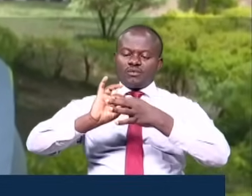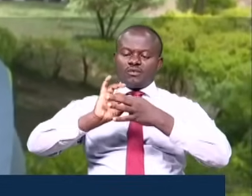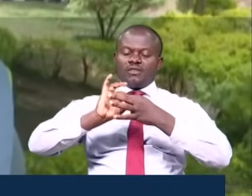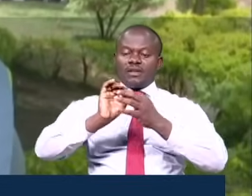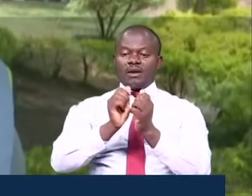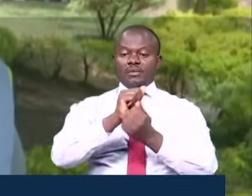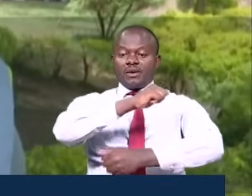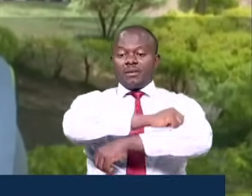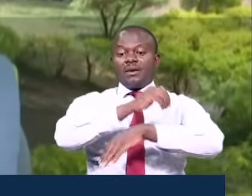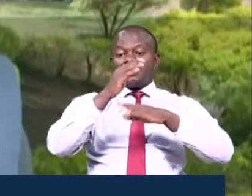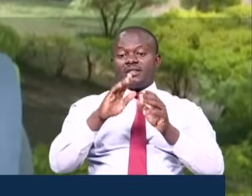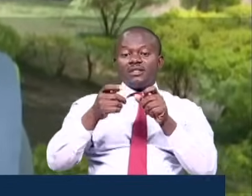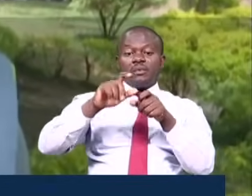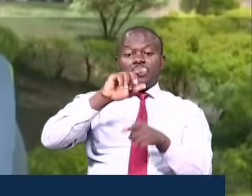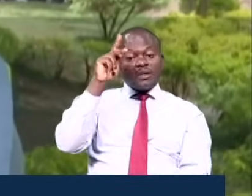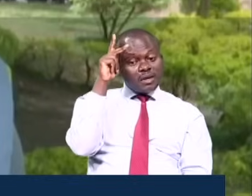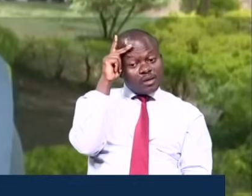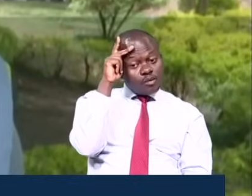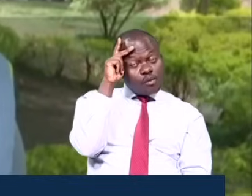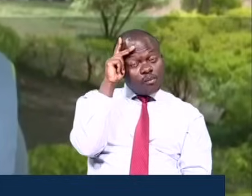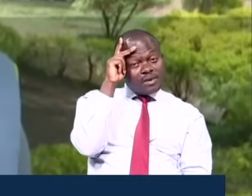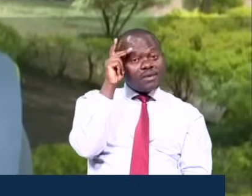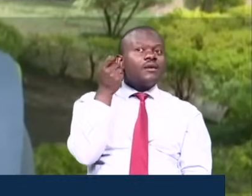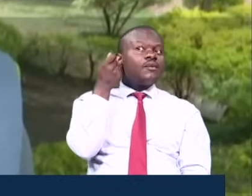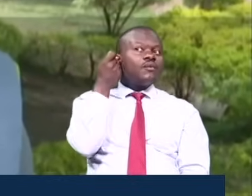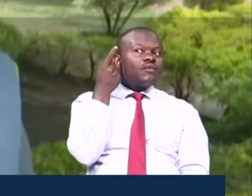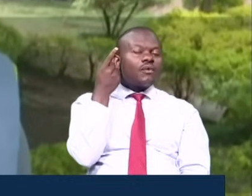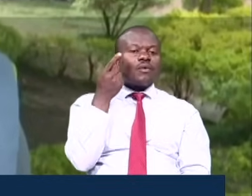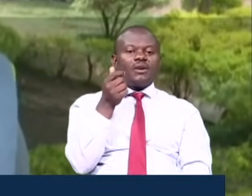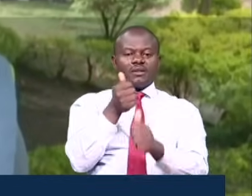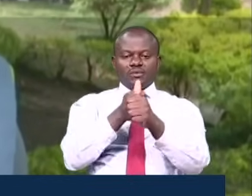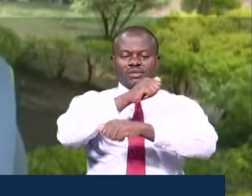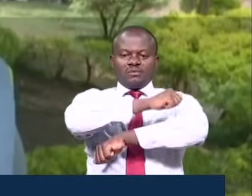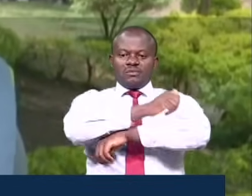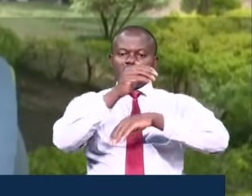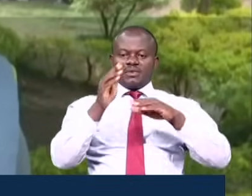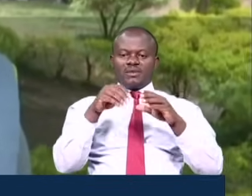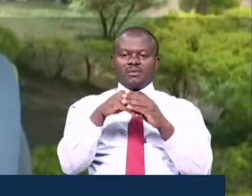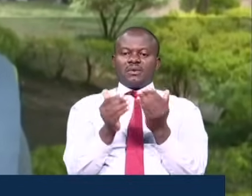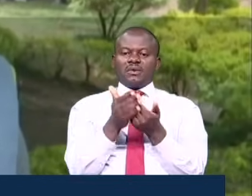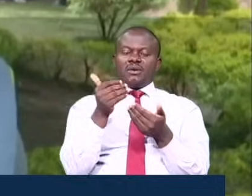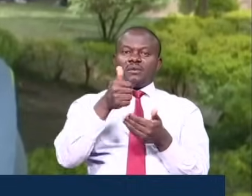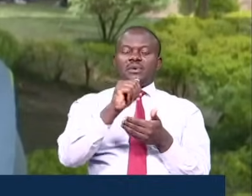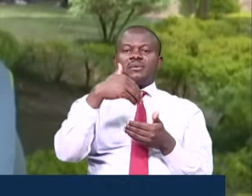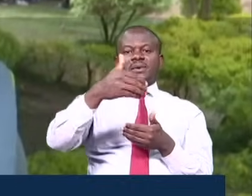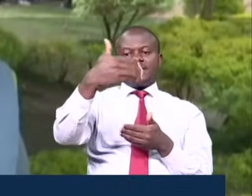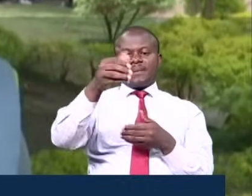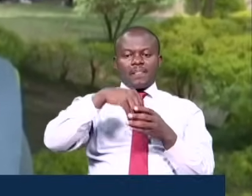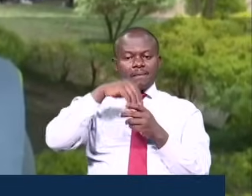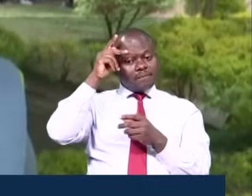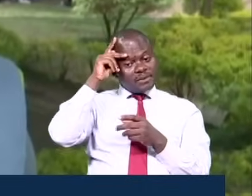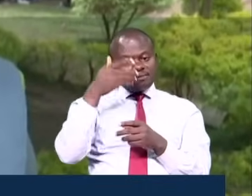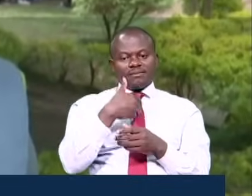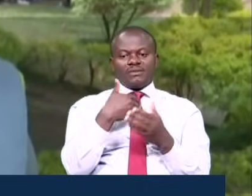ngo bibongerere ubumenyi kumva ko buri munyeshuri mu burere bwe bwa buri munsi mu bumenyi